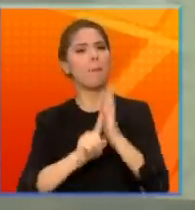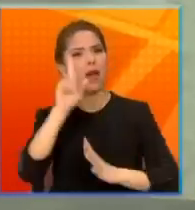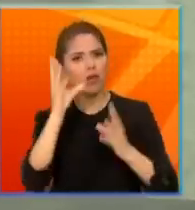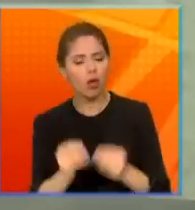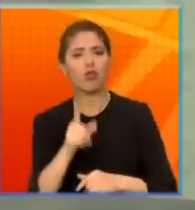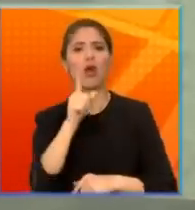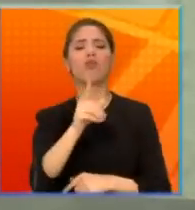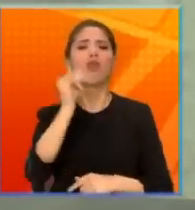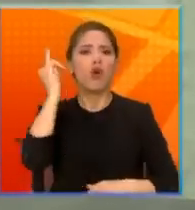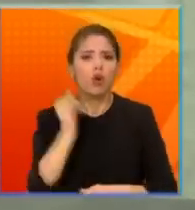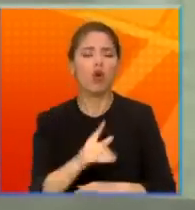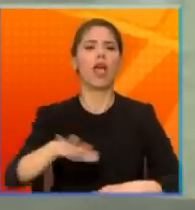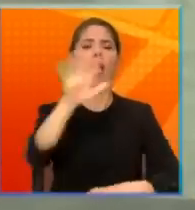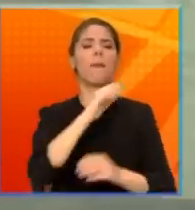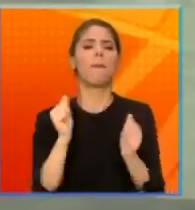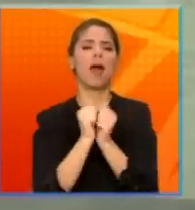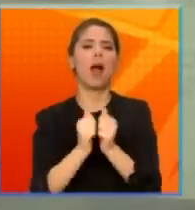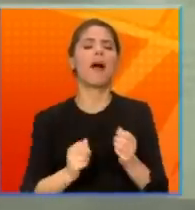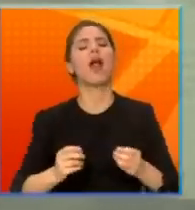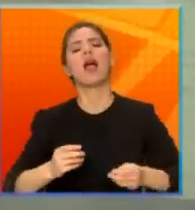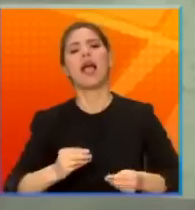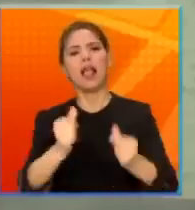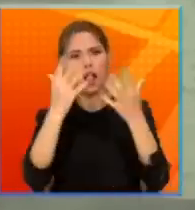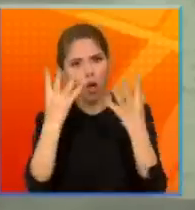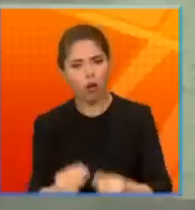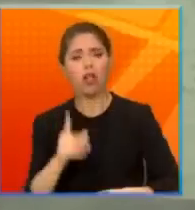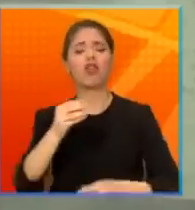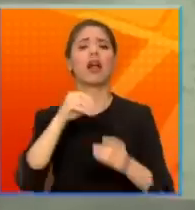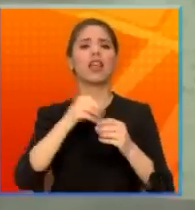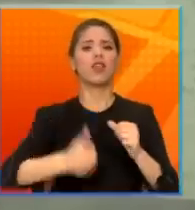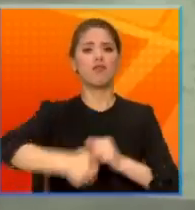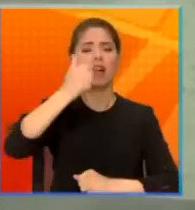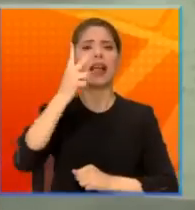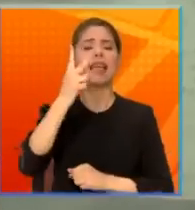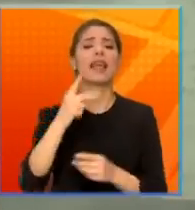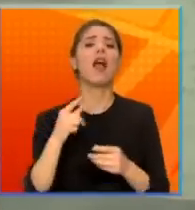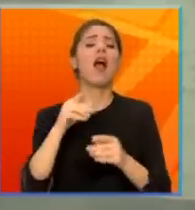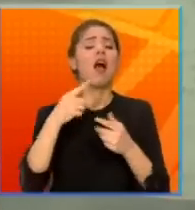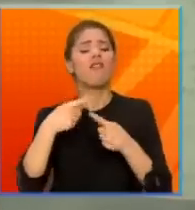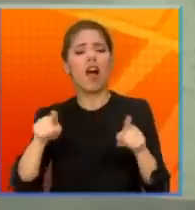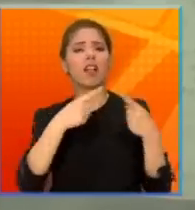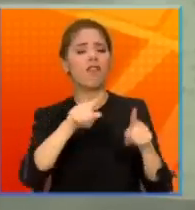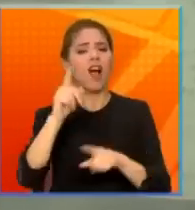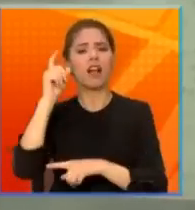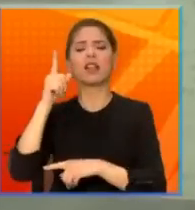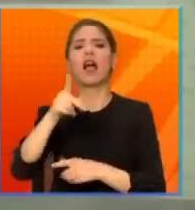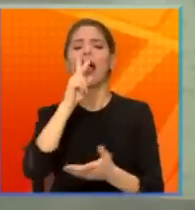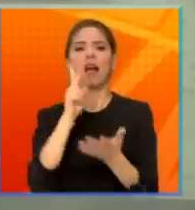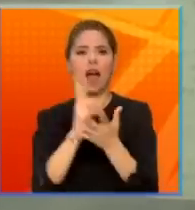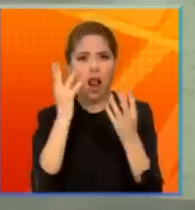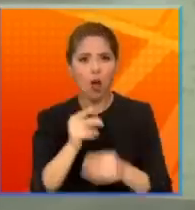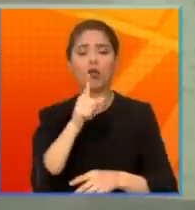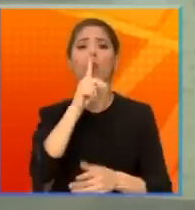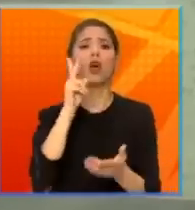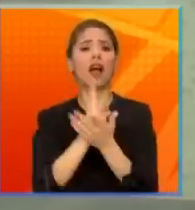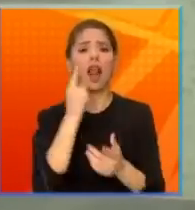başaracağız. Bu belayı hep beraber yeneceğiz. İçişleri Bakanlığı dün iki ayrı genelgeyle bir dizi tedbir almıştı.